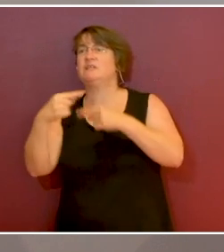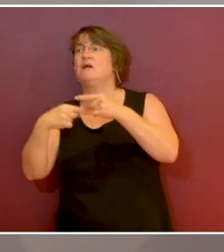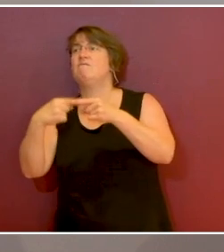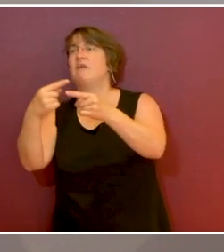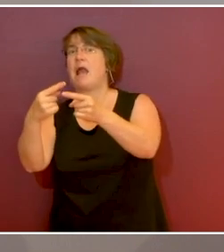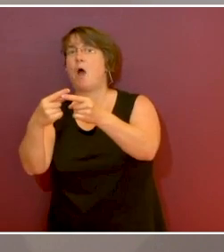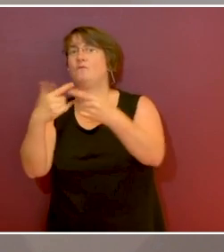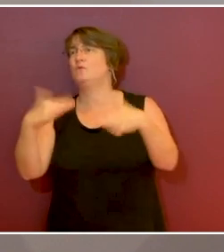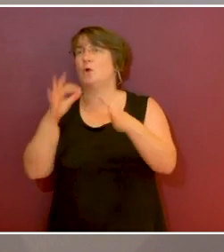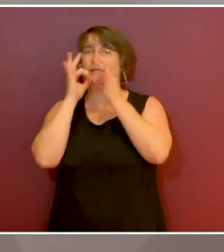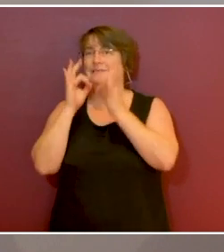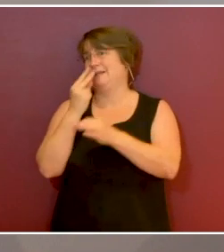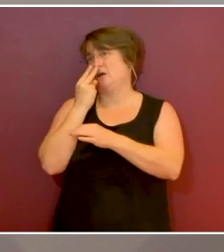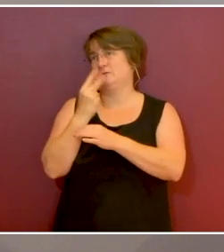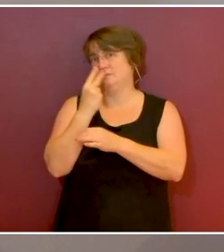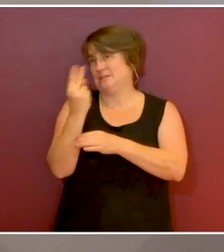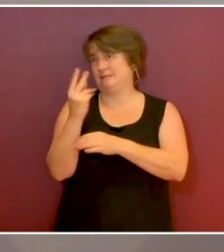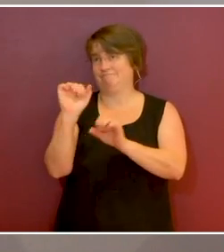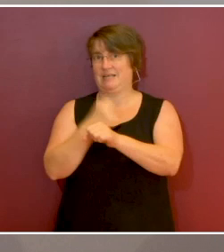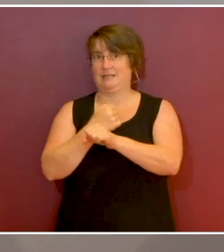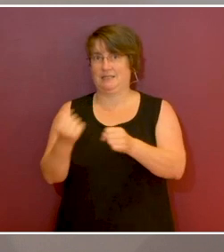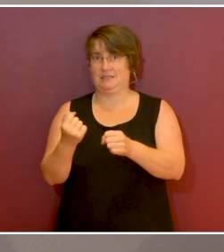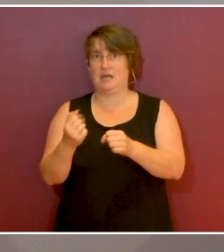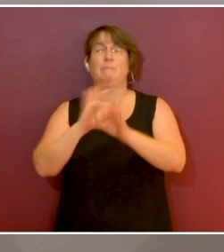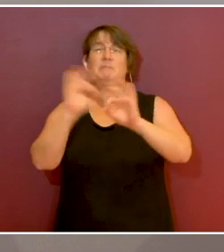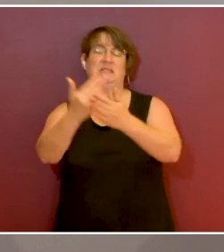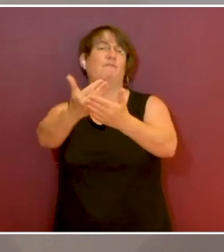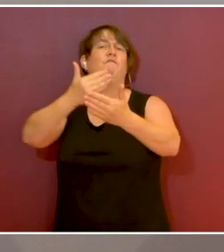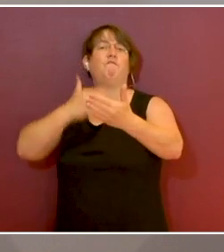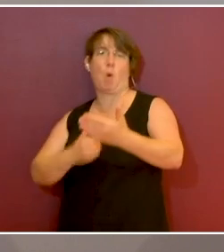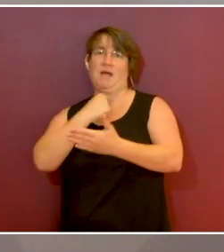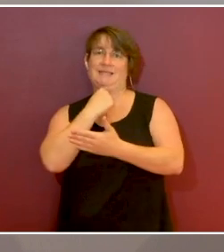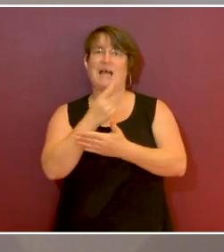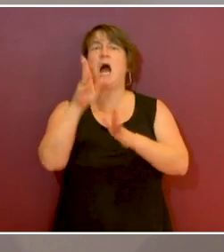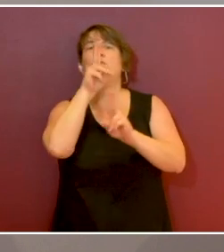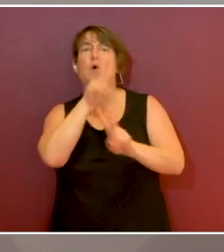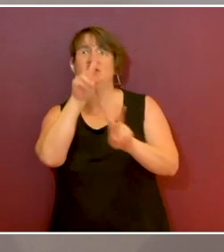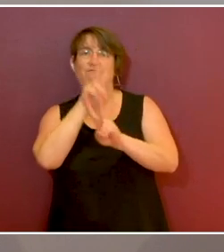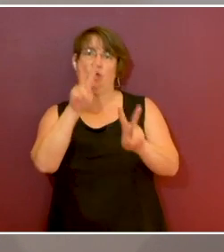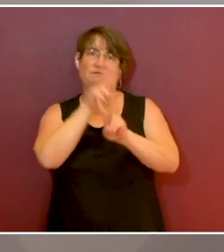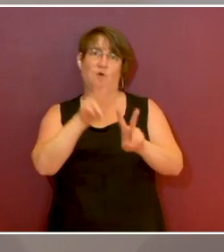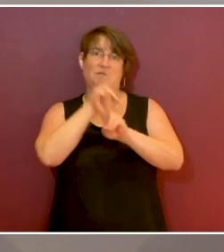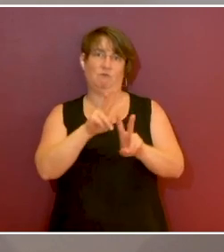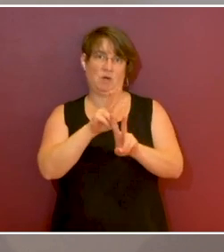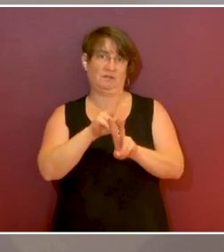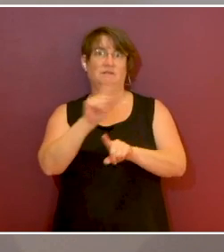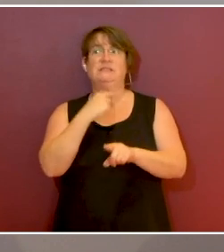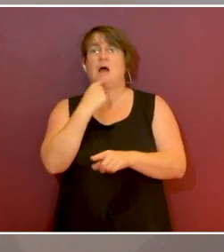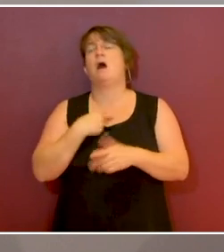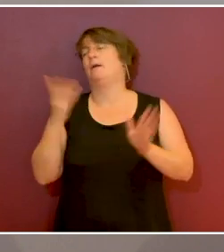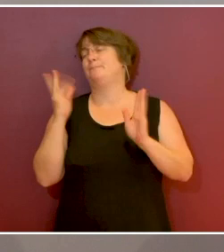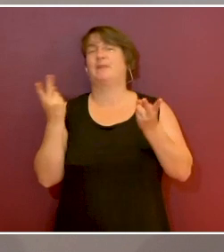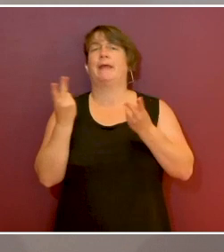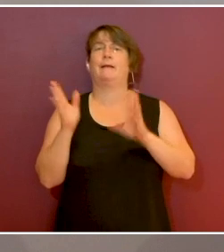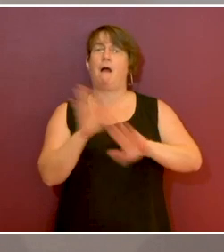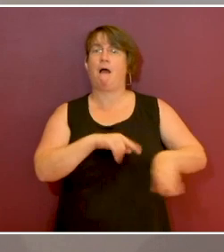präventiv vorsichtig sind, als zu sagen, alles egal und dann auf einmal war es doch nicht egal. Ne? Das kostet dann im schlimmsten Fall Leben.